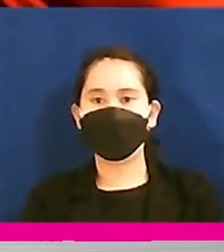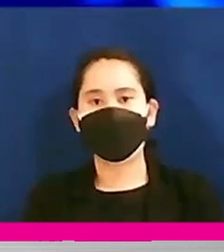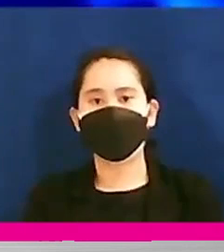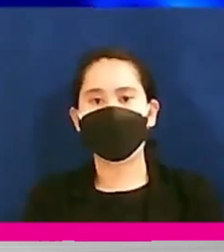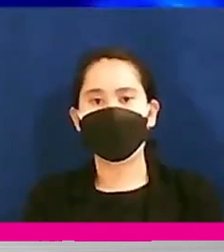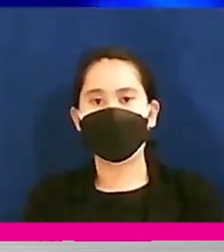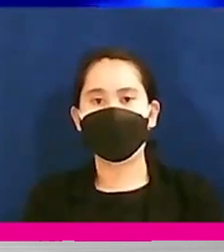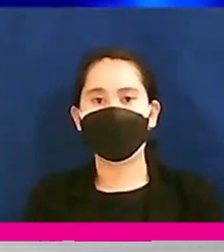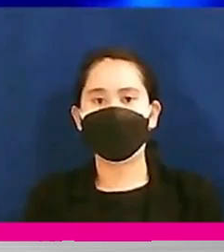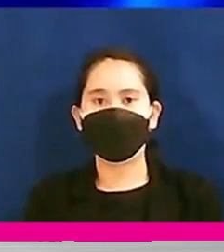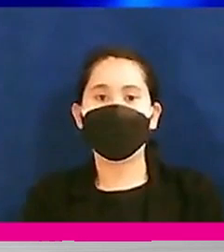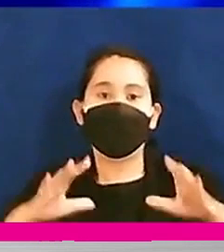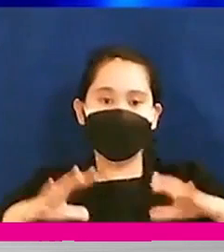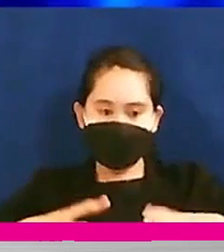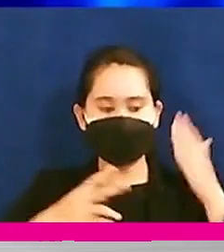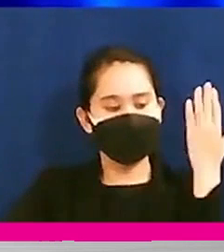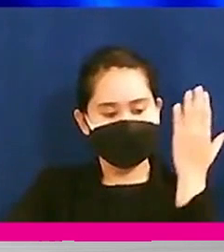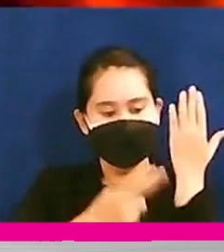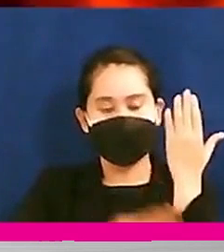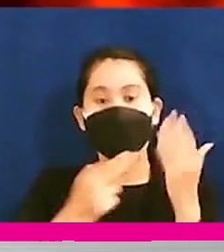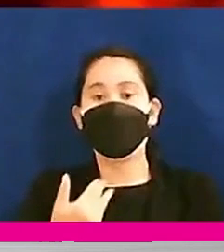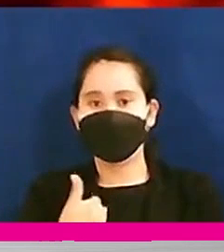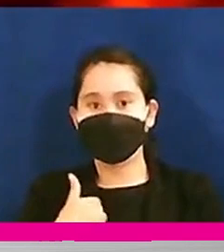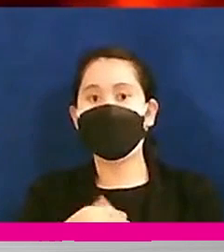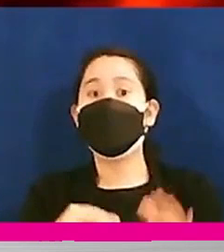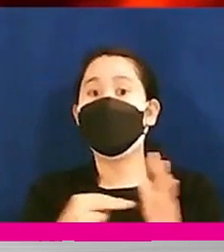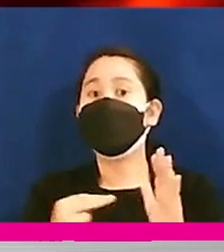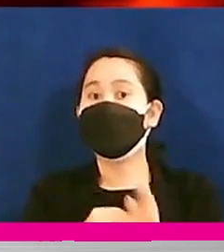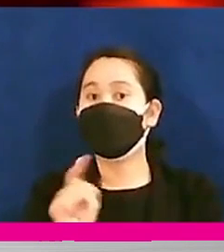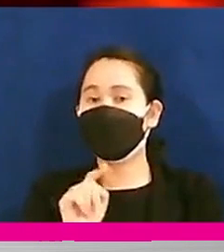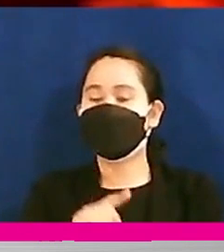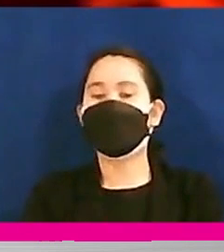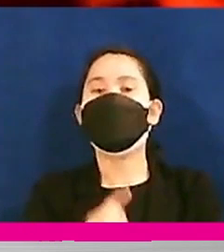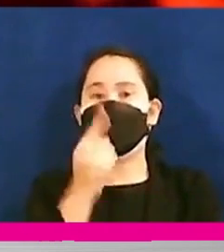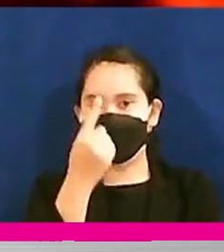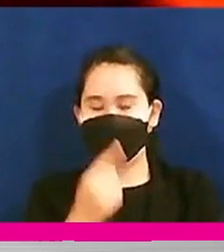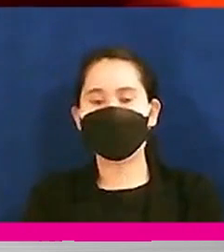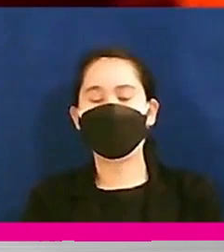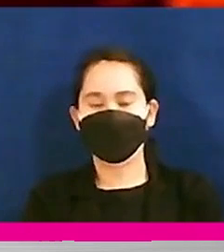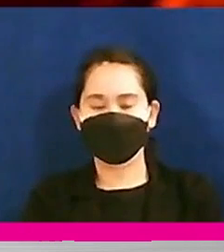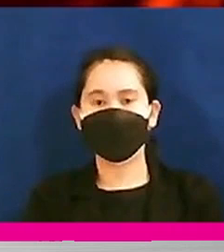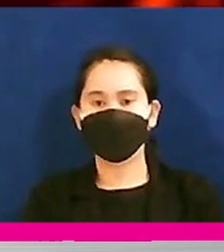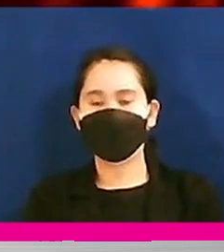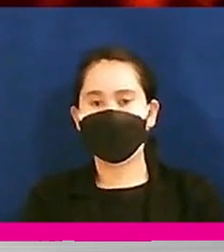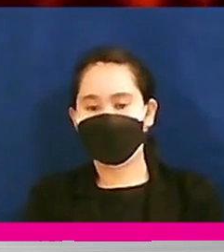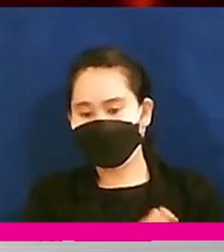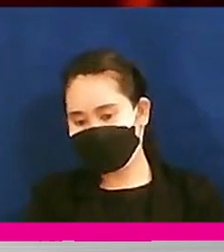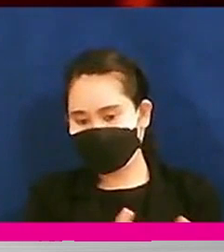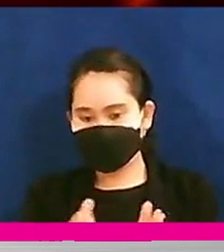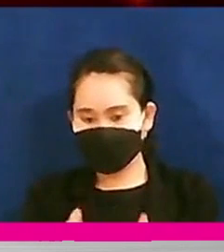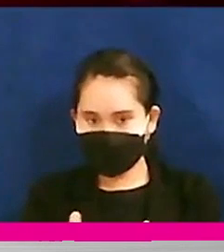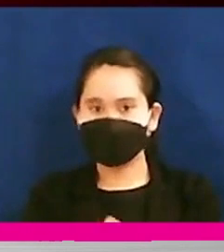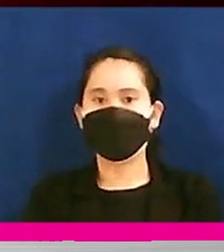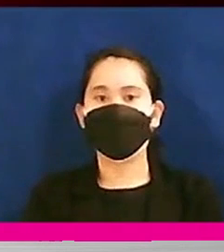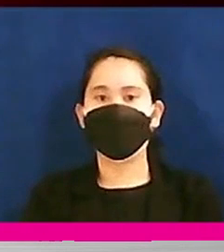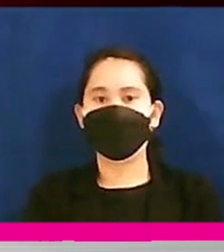ภาคกลางการดำเนินงานที่ผ่านมาระยะที่ 1ส่วนใหญ่จะเป็นผู้ป่วยเดินทางกลับไปด้วยตัวเองบางคนแจ้งเจ้าหน้าที่บาง